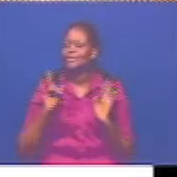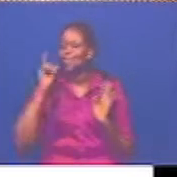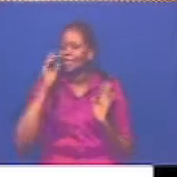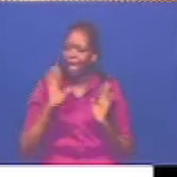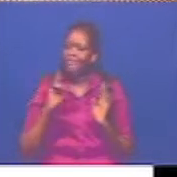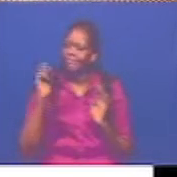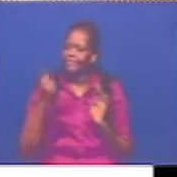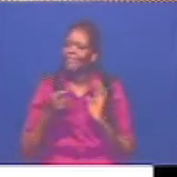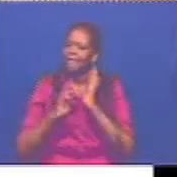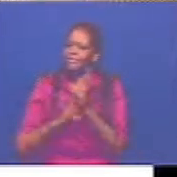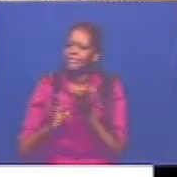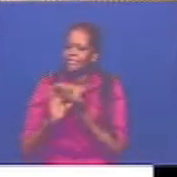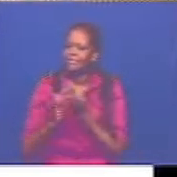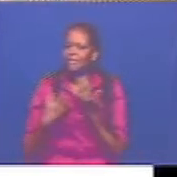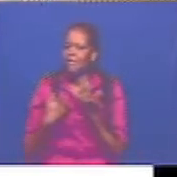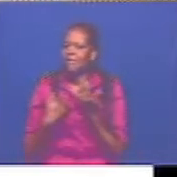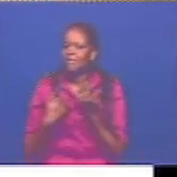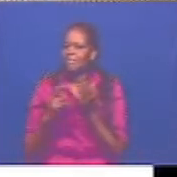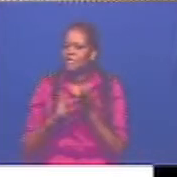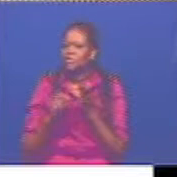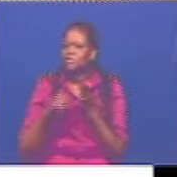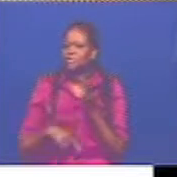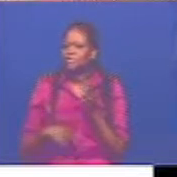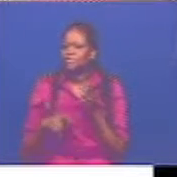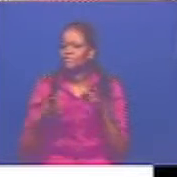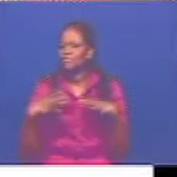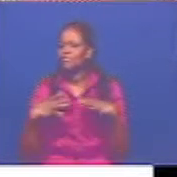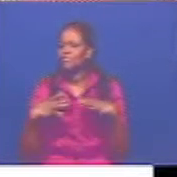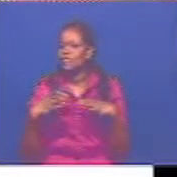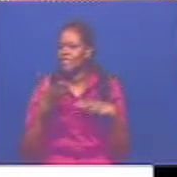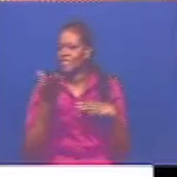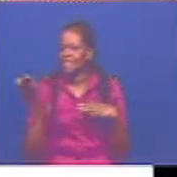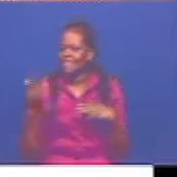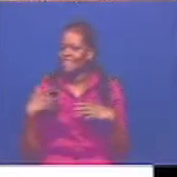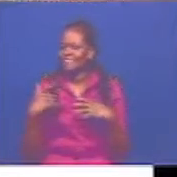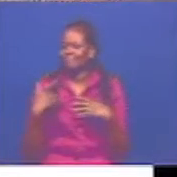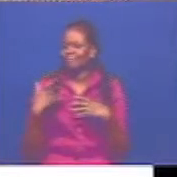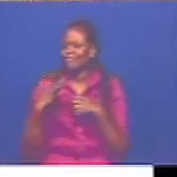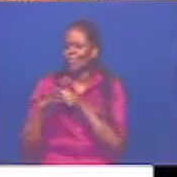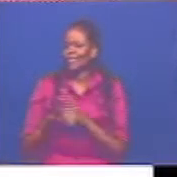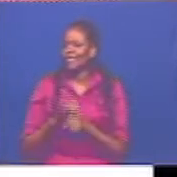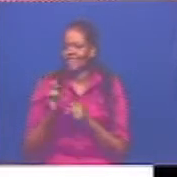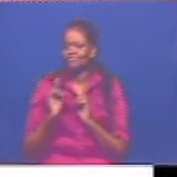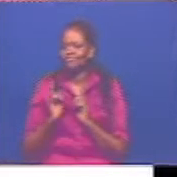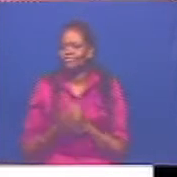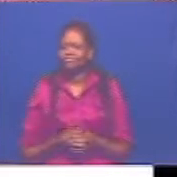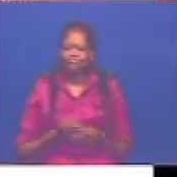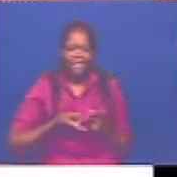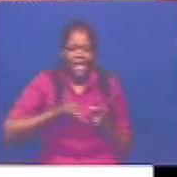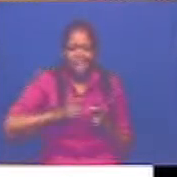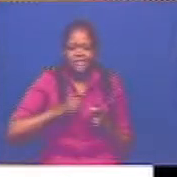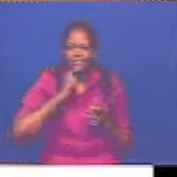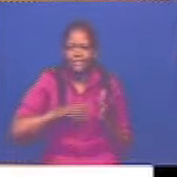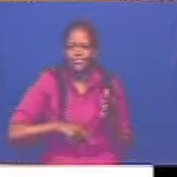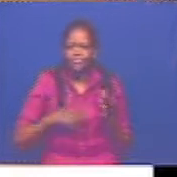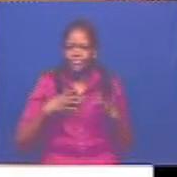na represent my country. So issue ni kwamba wasanii wako kule wasijitenge na wasanii. Tunaweza ongezea ni kwa wajua wasanii